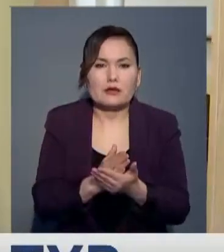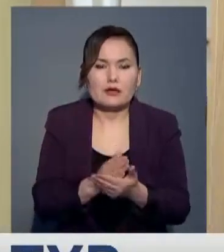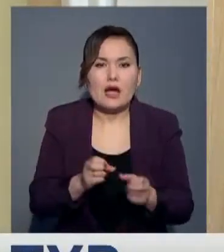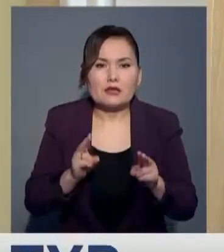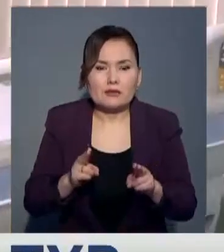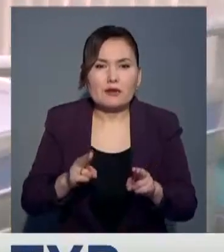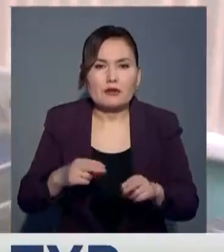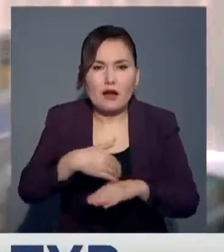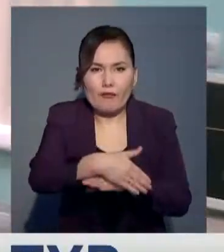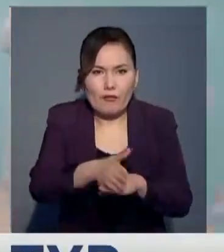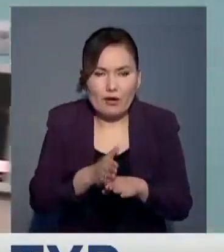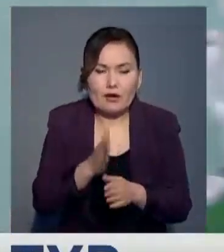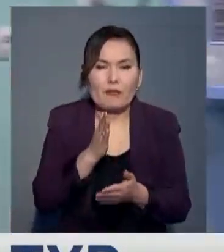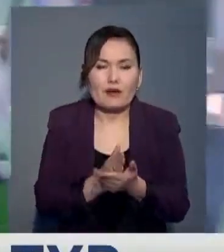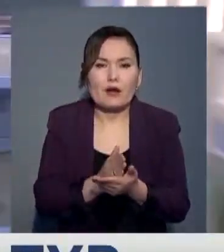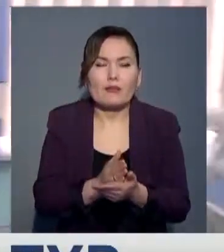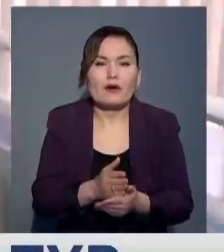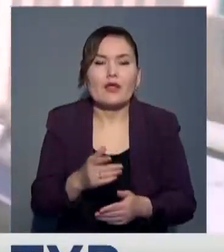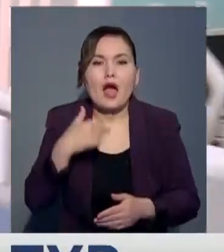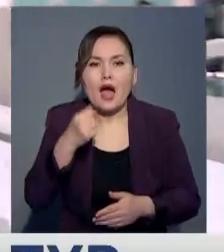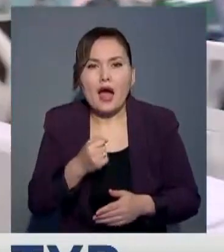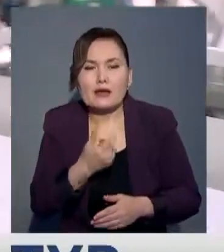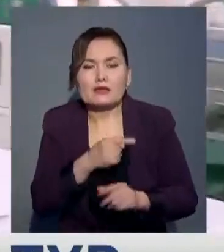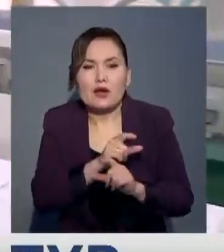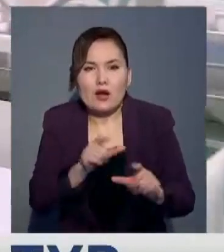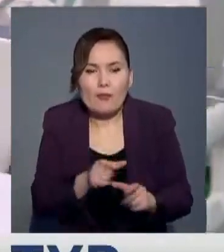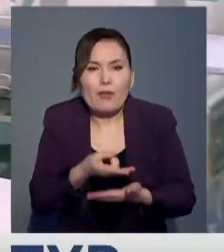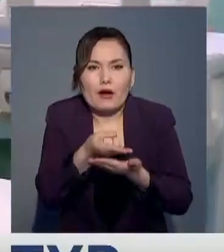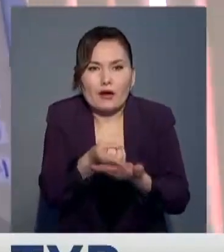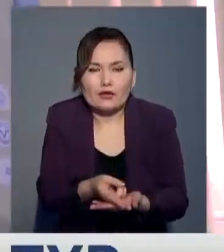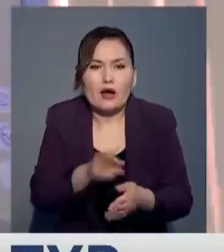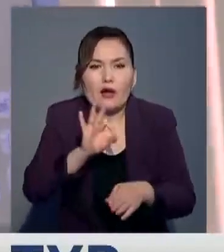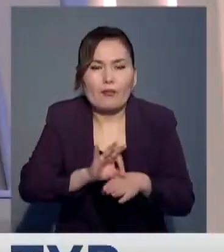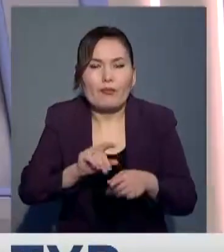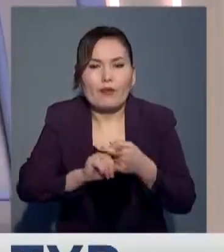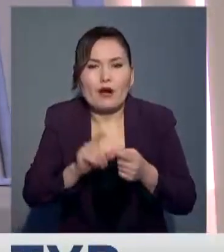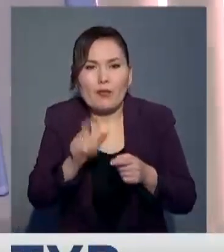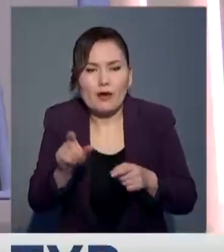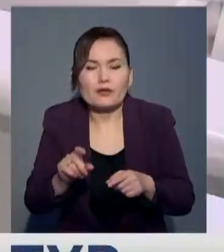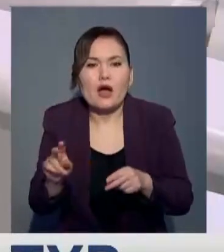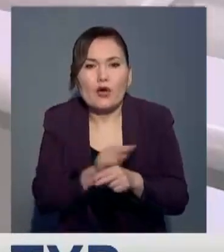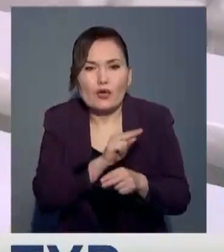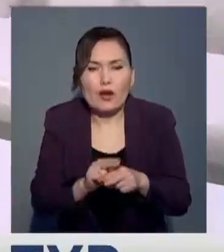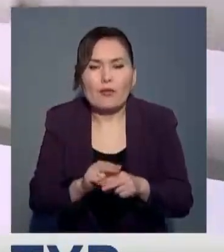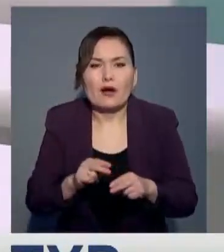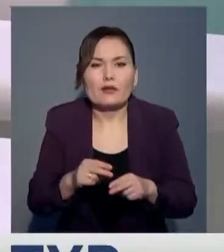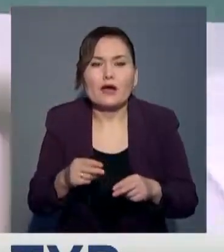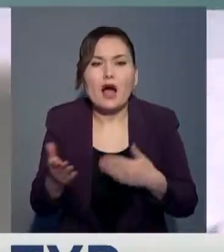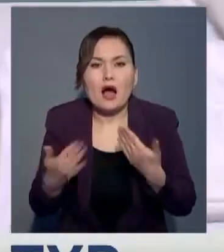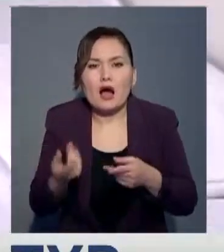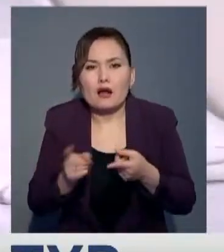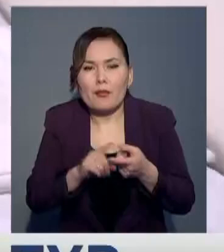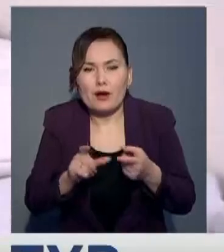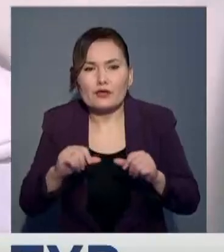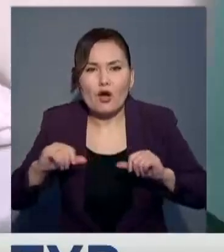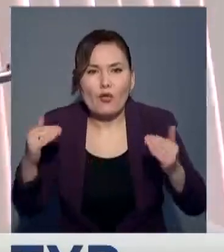келетін бахиласы бар. Әскери госпитальда инфекция жұқтырғандарды емдеуге және олармен байланыста болғандарды оқшаулауға қажеттінің бәрі